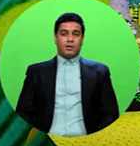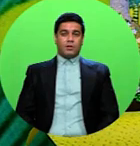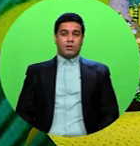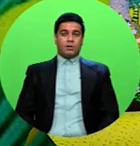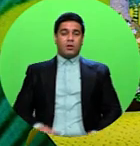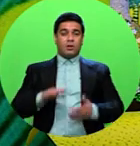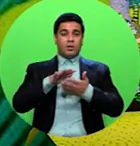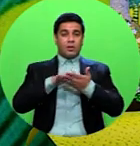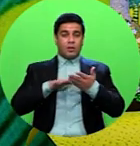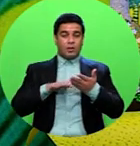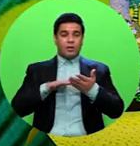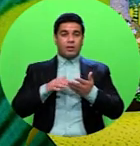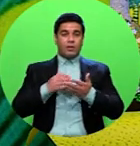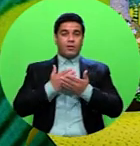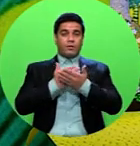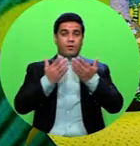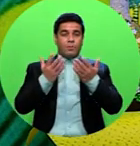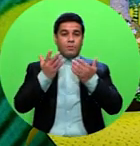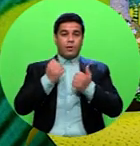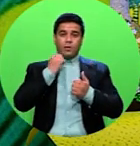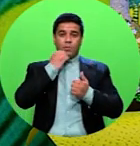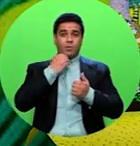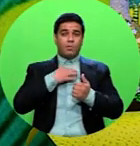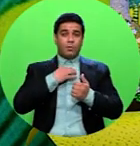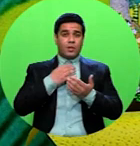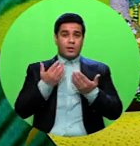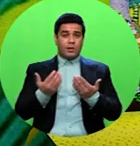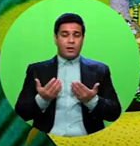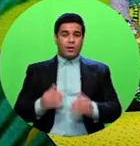Далее, ребята, мы берем ткань.